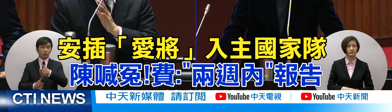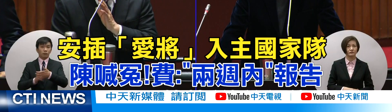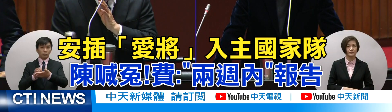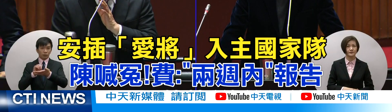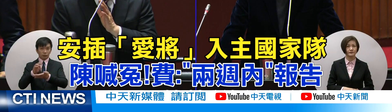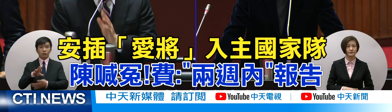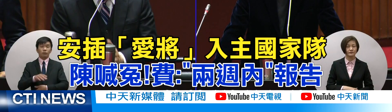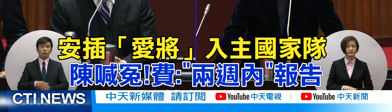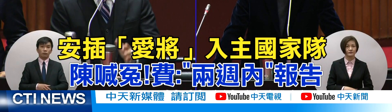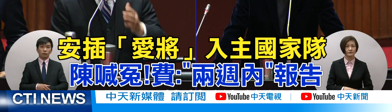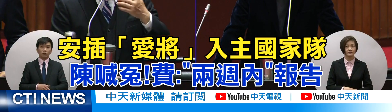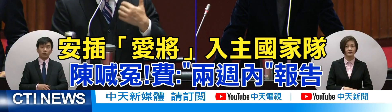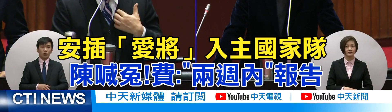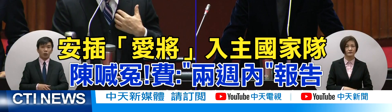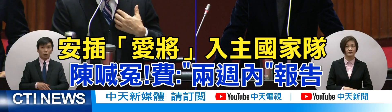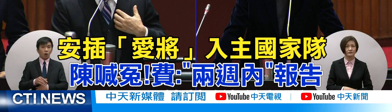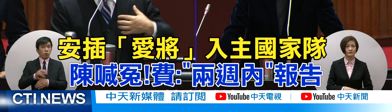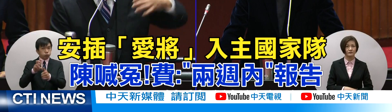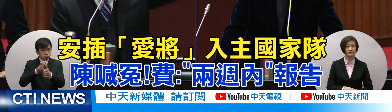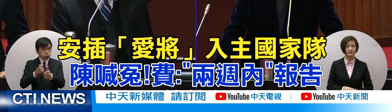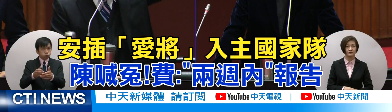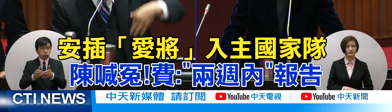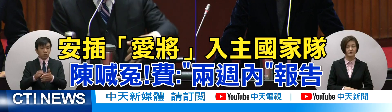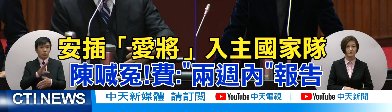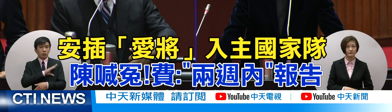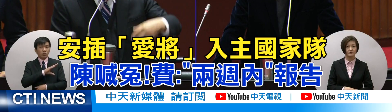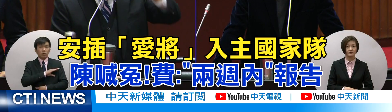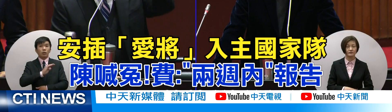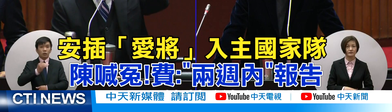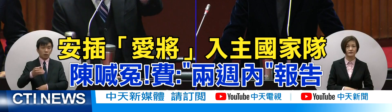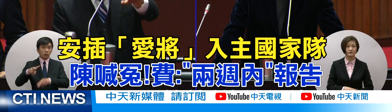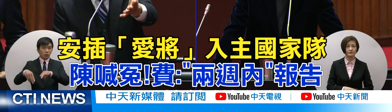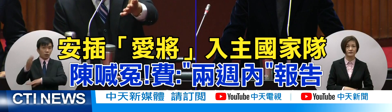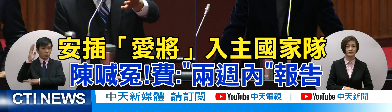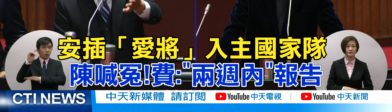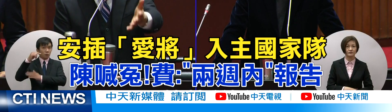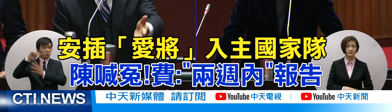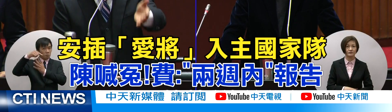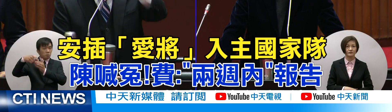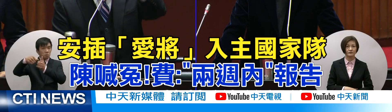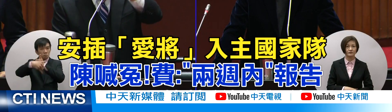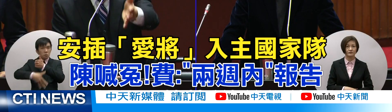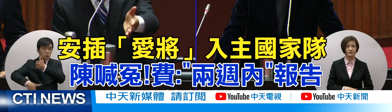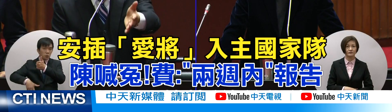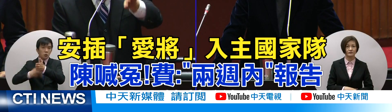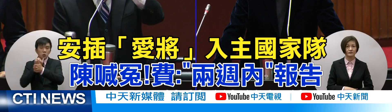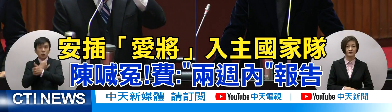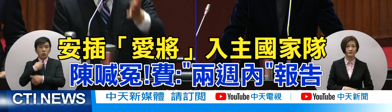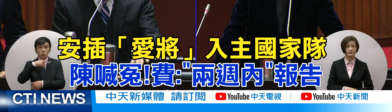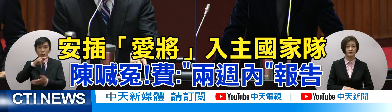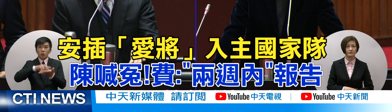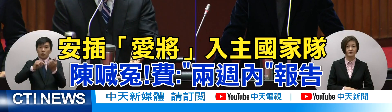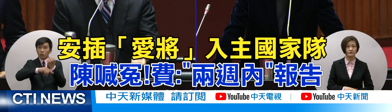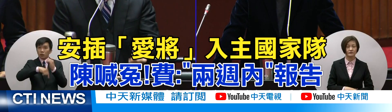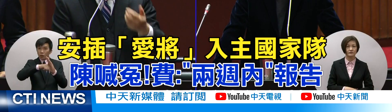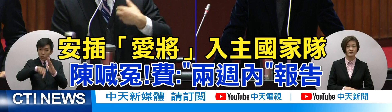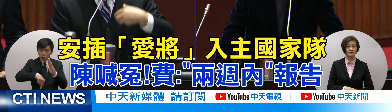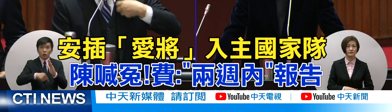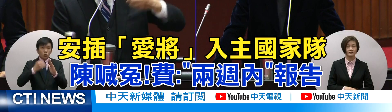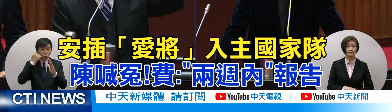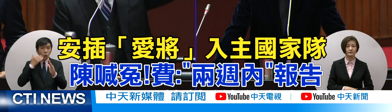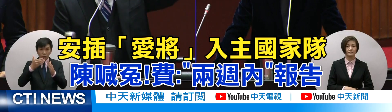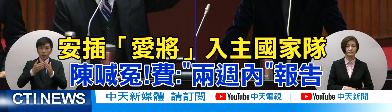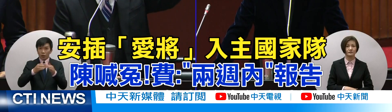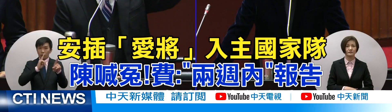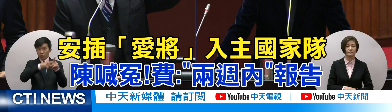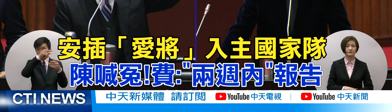监督是应该。那有时候是行政体系啊，有的要到国会，要到国会都依相关规定。那我